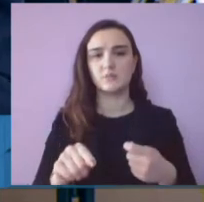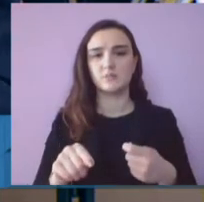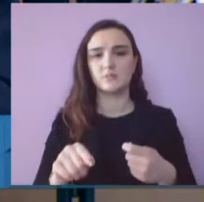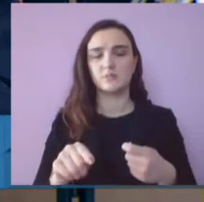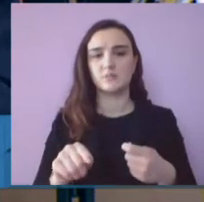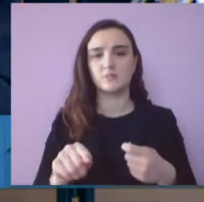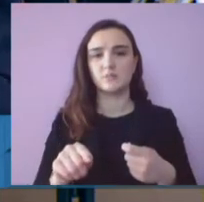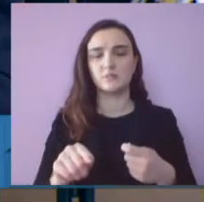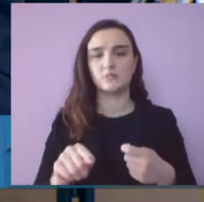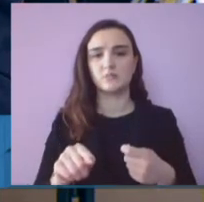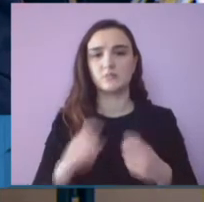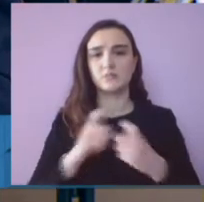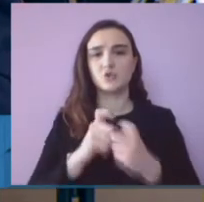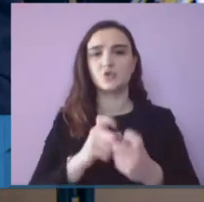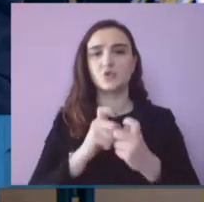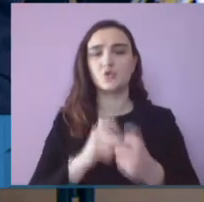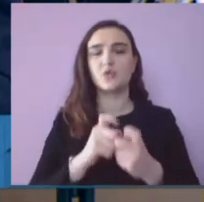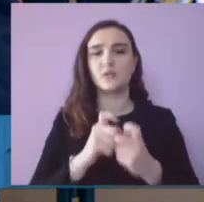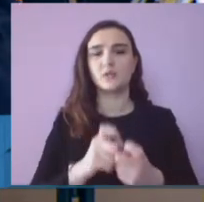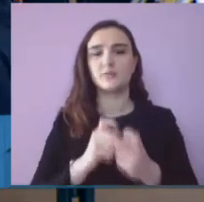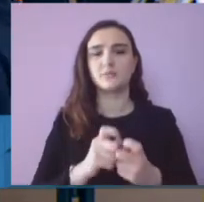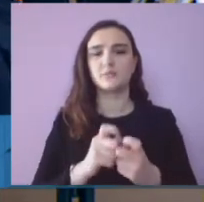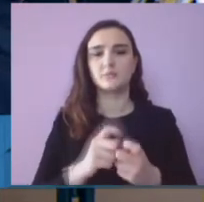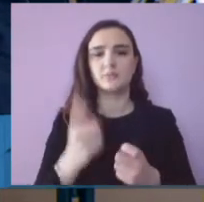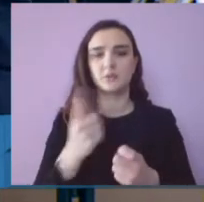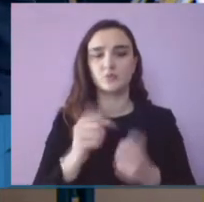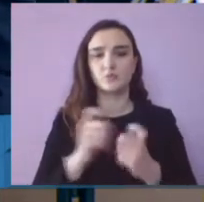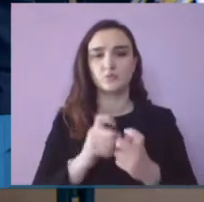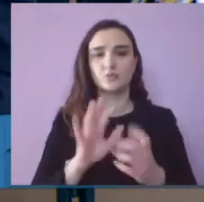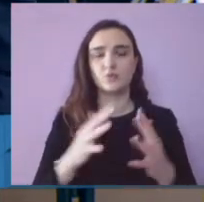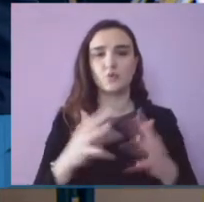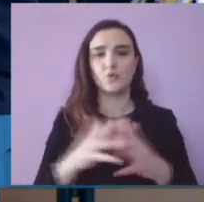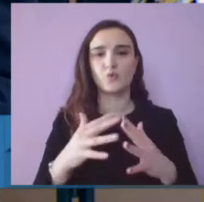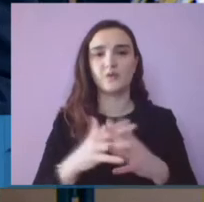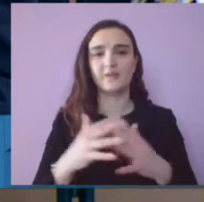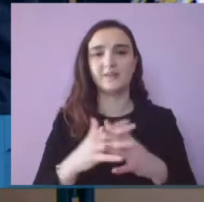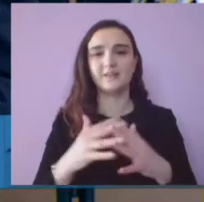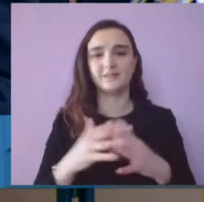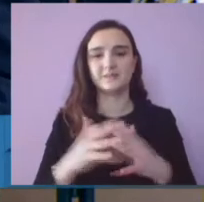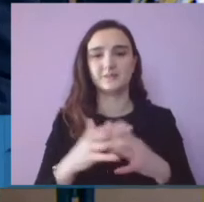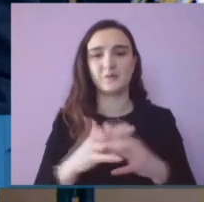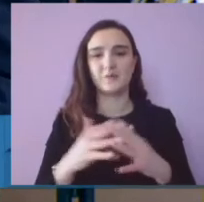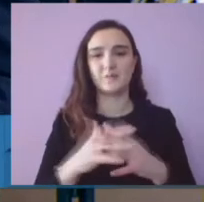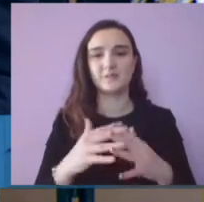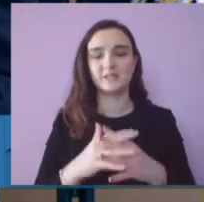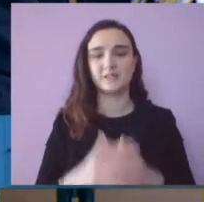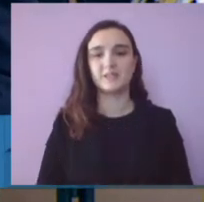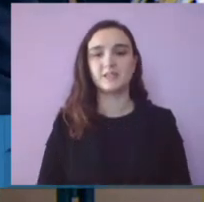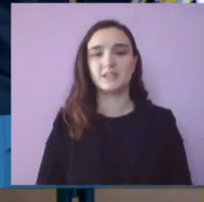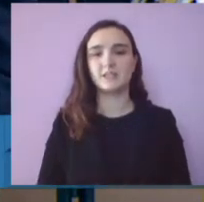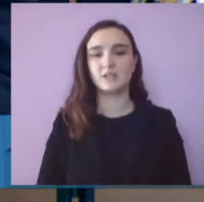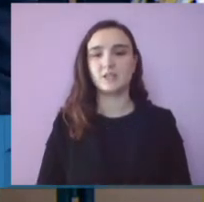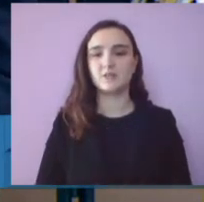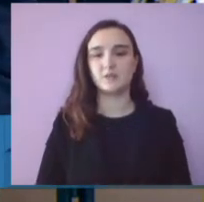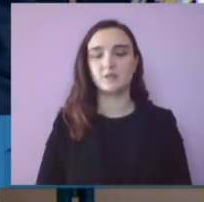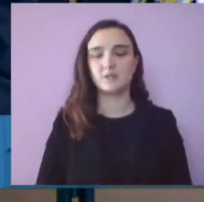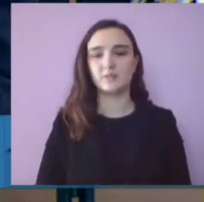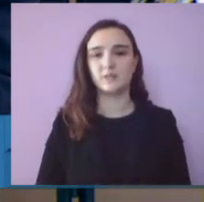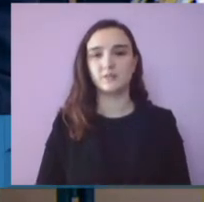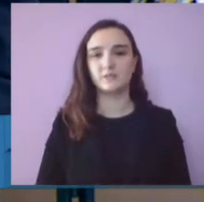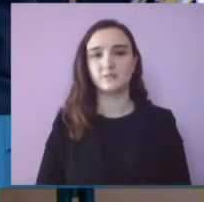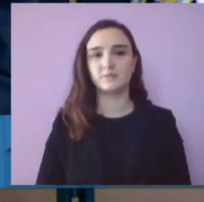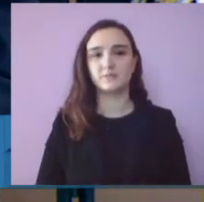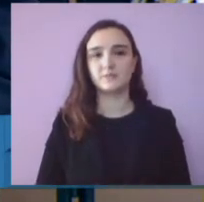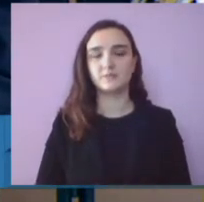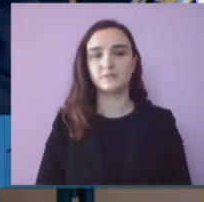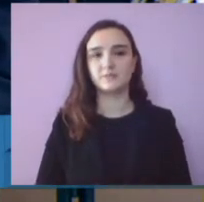ხა ბრძოლისა და მარტო ბრძოლის კი არა ომის ფენომენი ომის იმიტომ რომ რატომღაც ესეა გონებაში ჩადებული